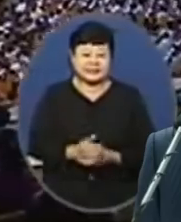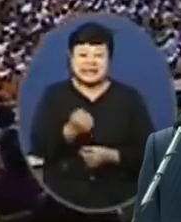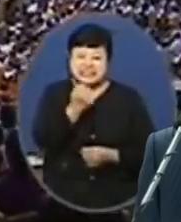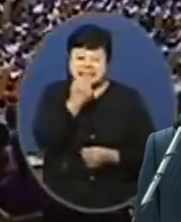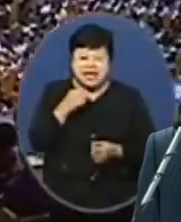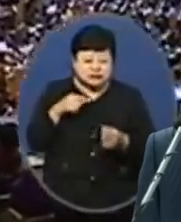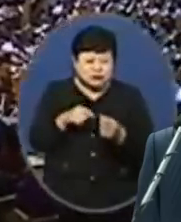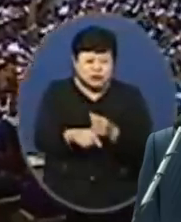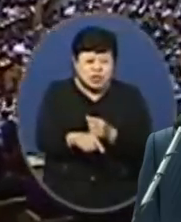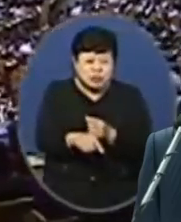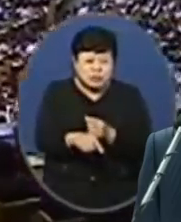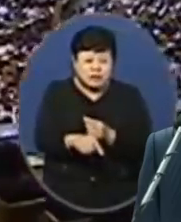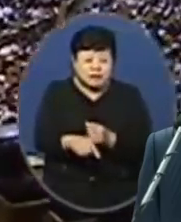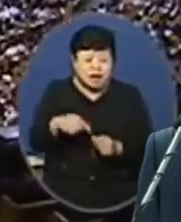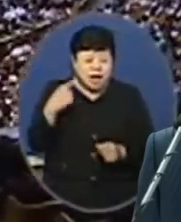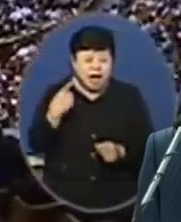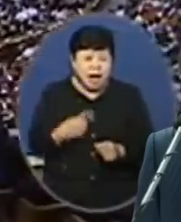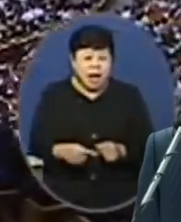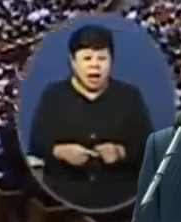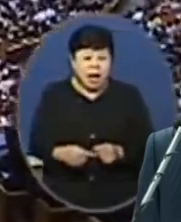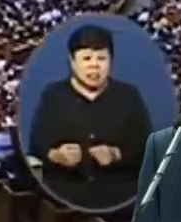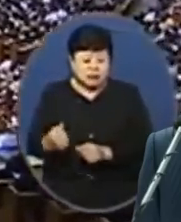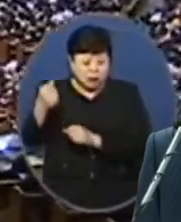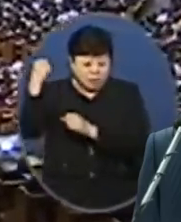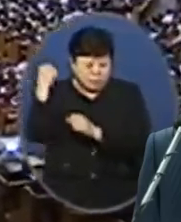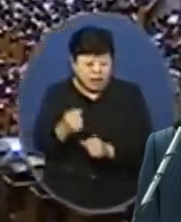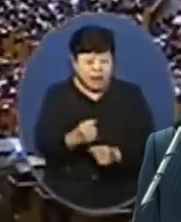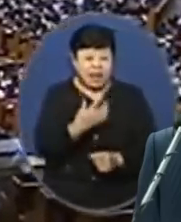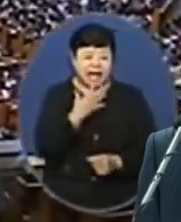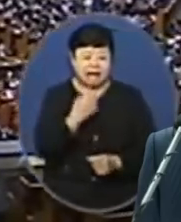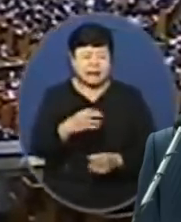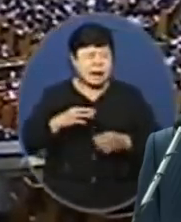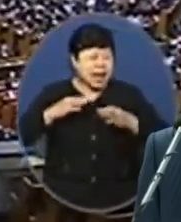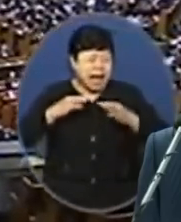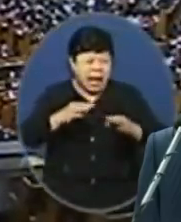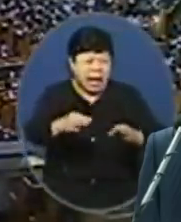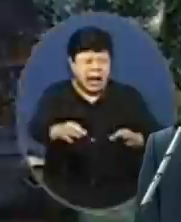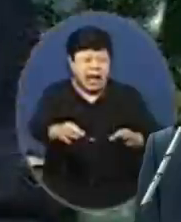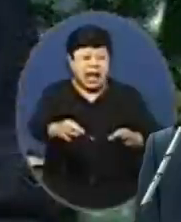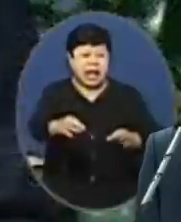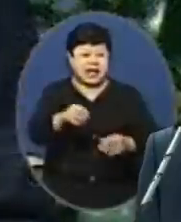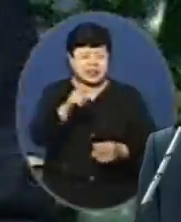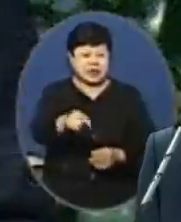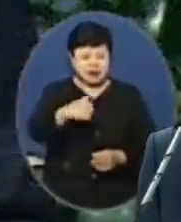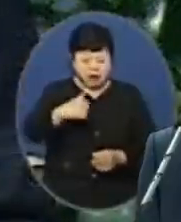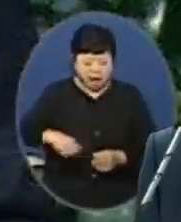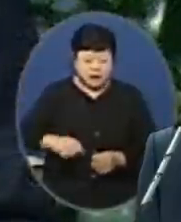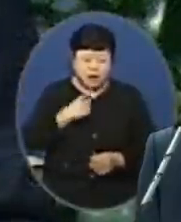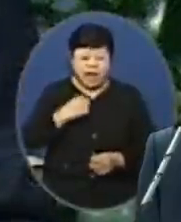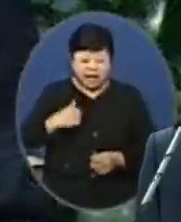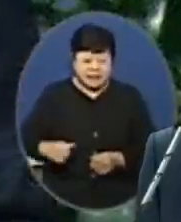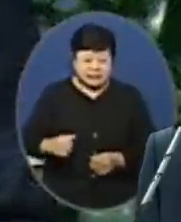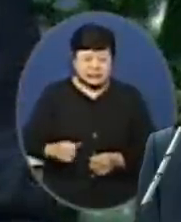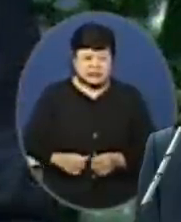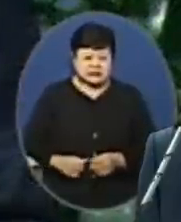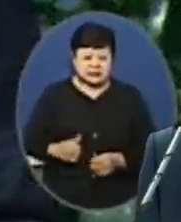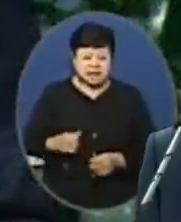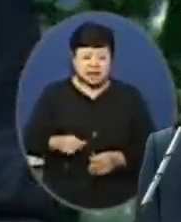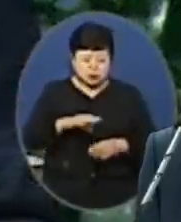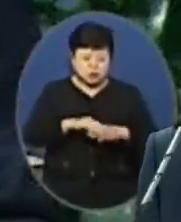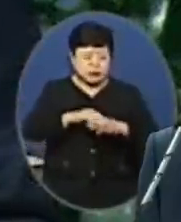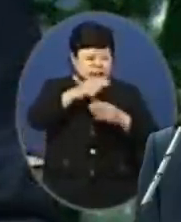이삭을 죽이려고 칼을 들어 내리칠 때 아브라함아 아브라함아 네 외독자 이삭에게 손대지